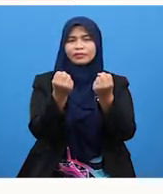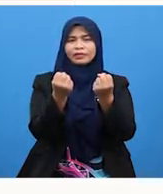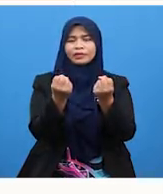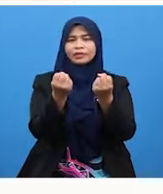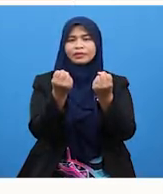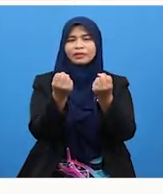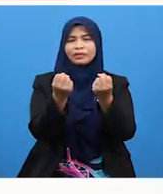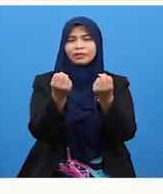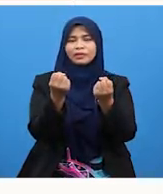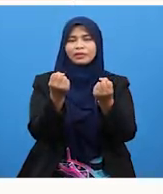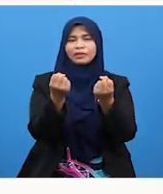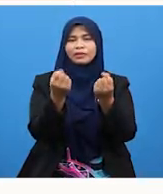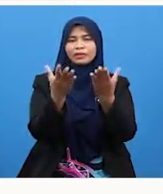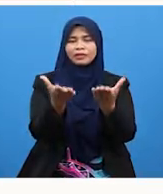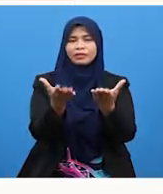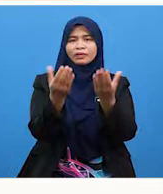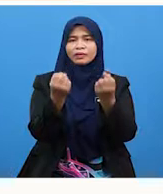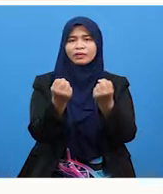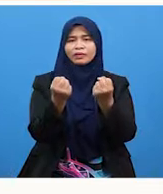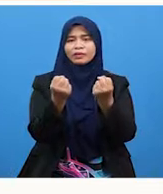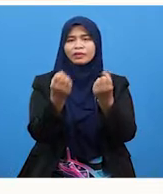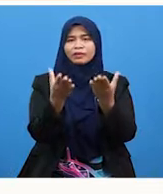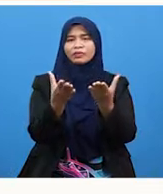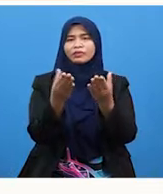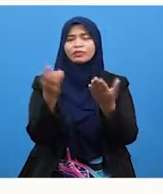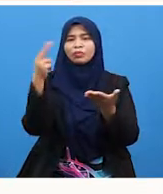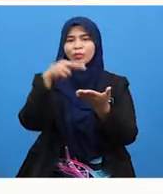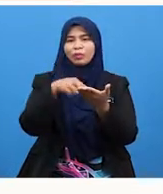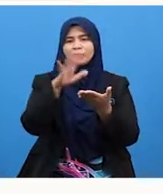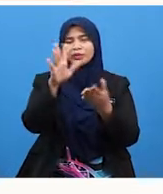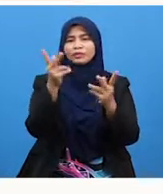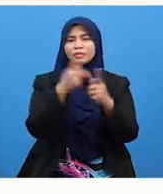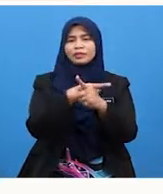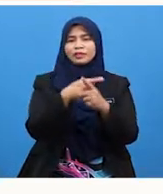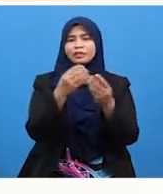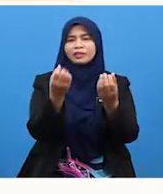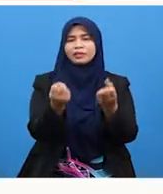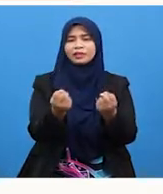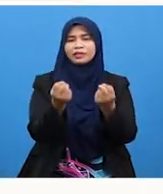Ulang latihan membuka dan menggenggam sebanyak 5 kali.